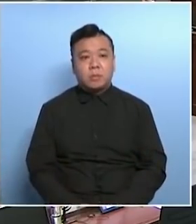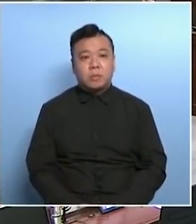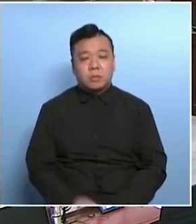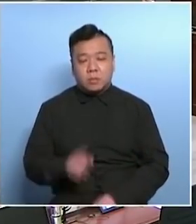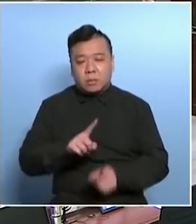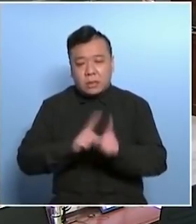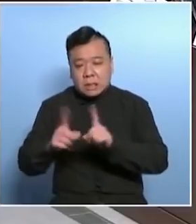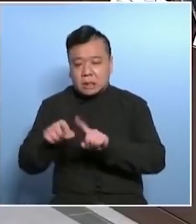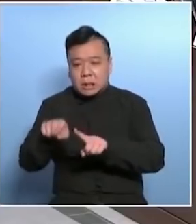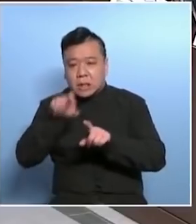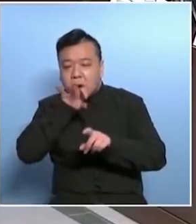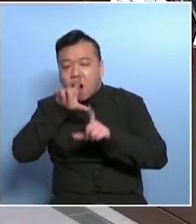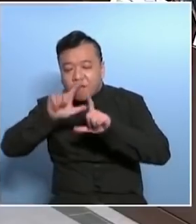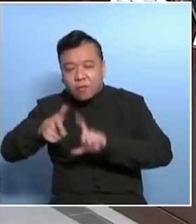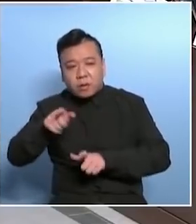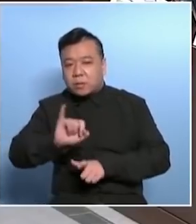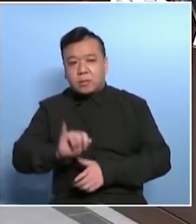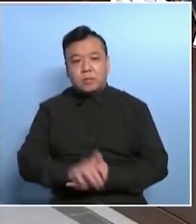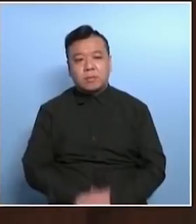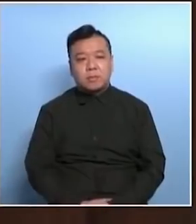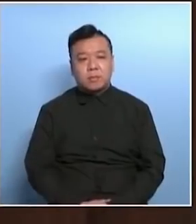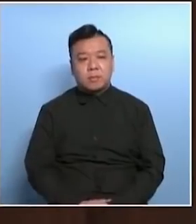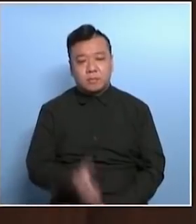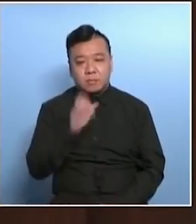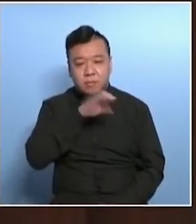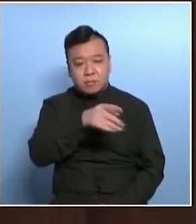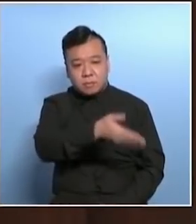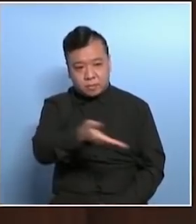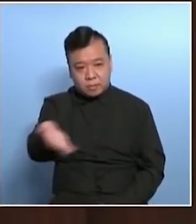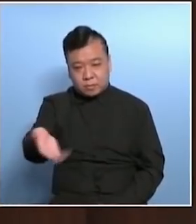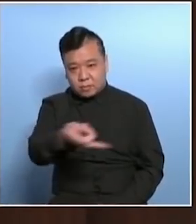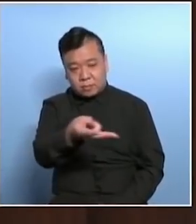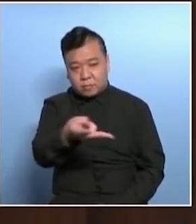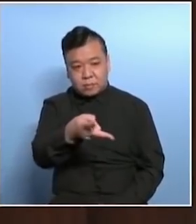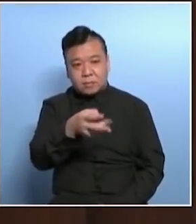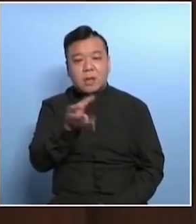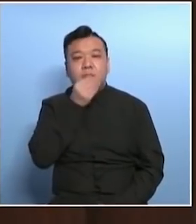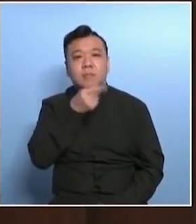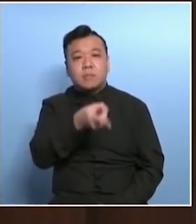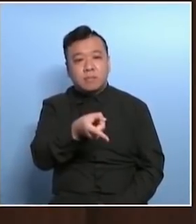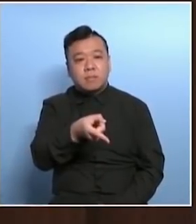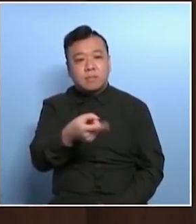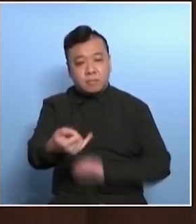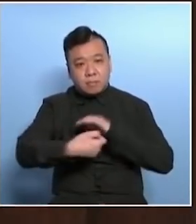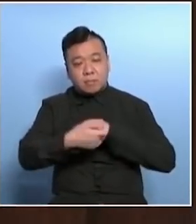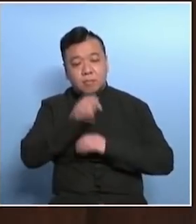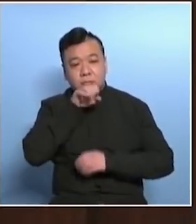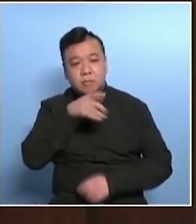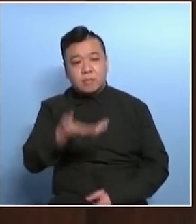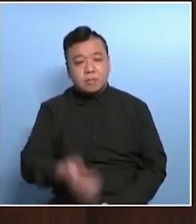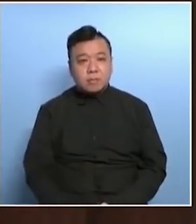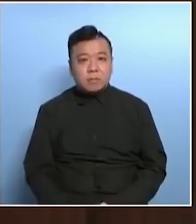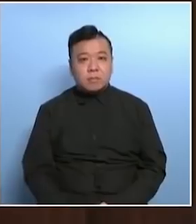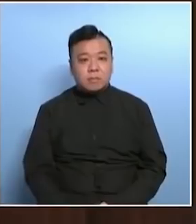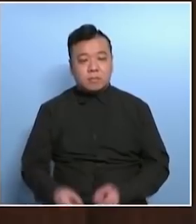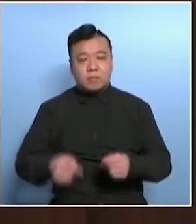尖這個這樣的講法呢， 你可不可以叫許智峯和剛才那位譚文豪收回他們冒犯我的說話，為什麼你們